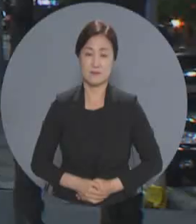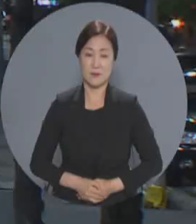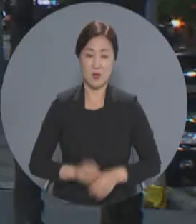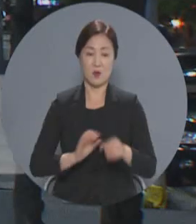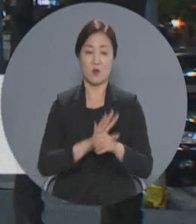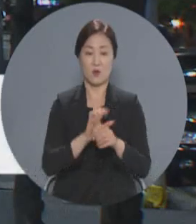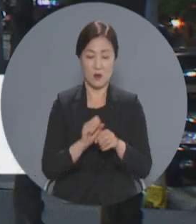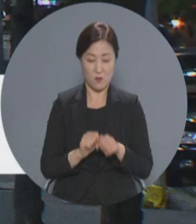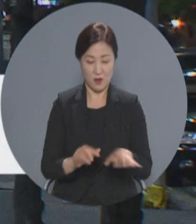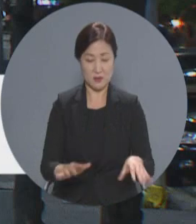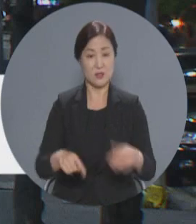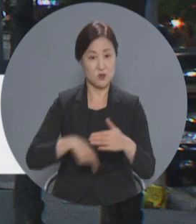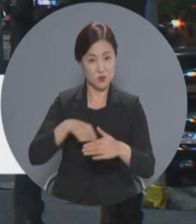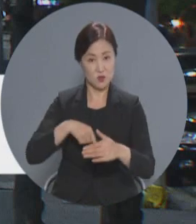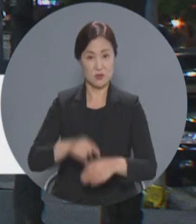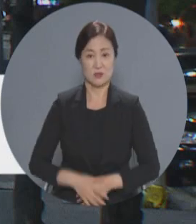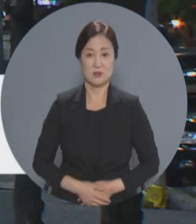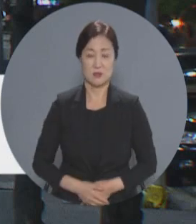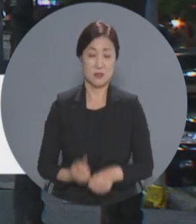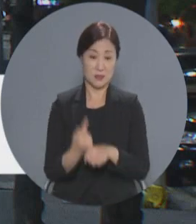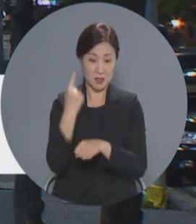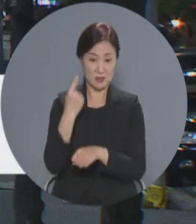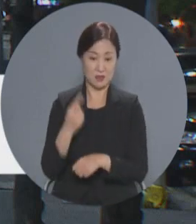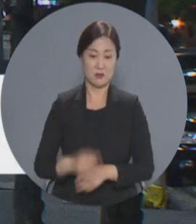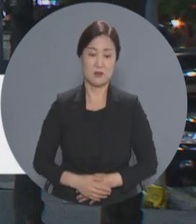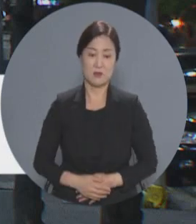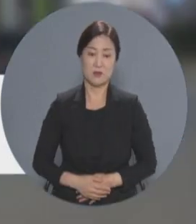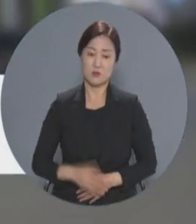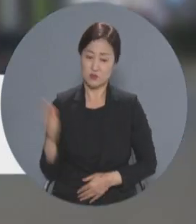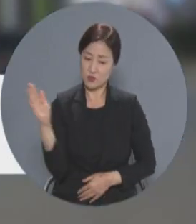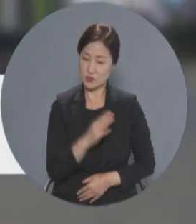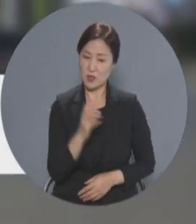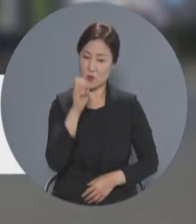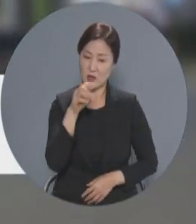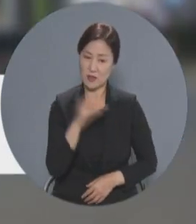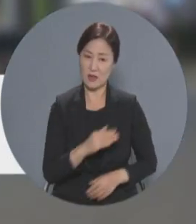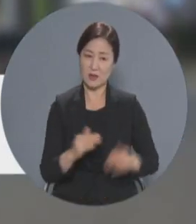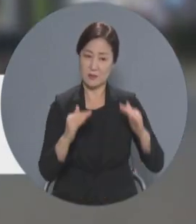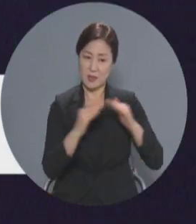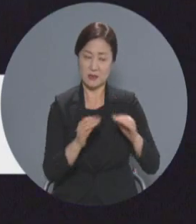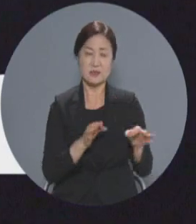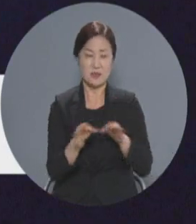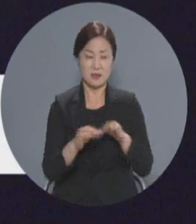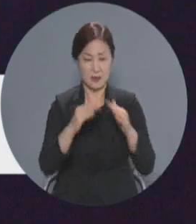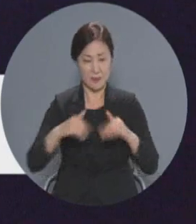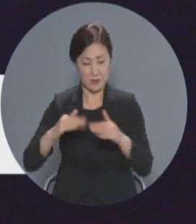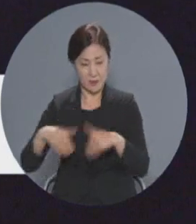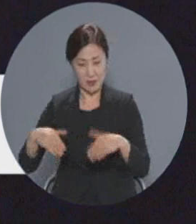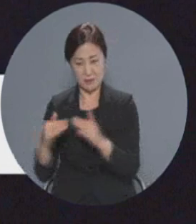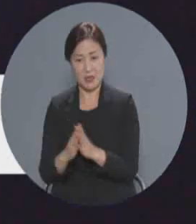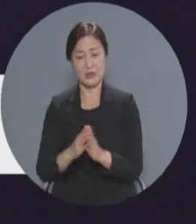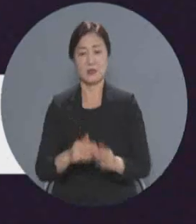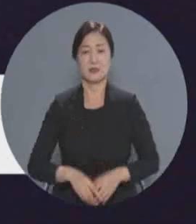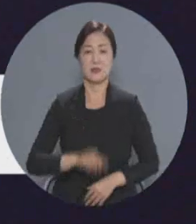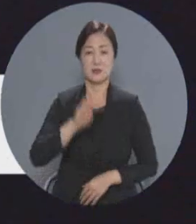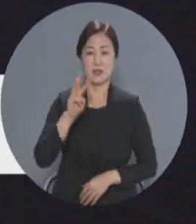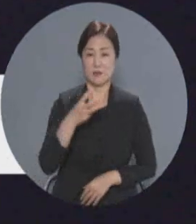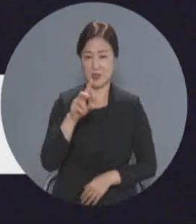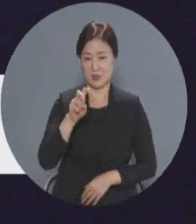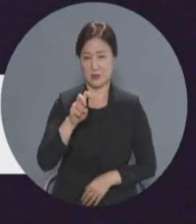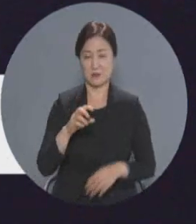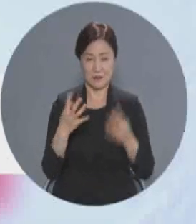코로나19 확산 추세 속에서 지난해 이후 광양 지역의 음식점과 이미용업 폐업이 320여 개에 이르는 것으로